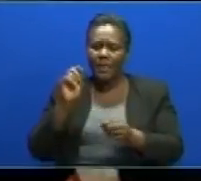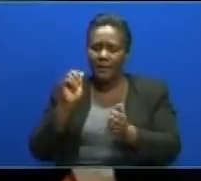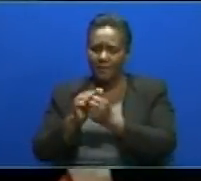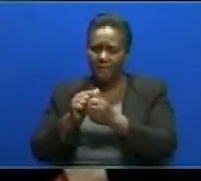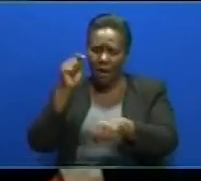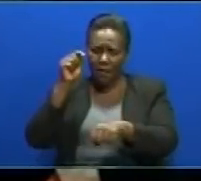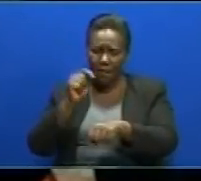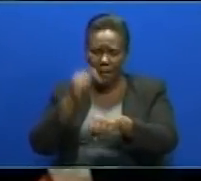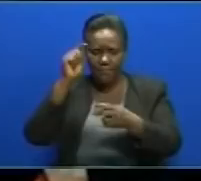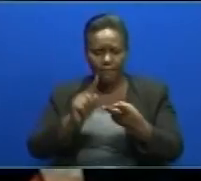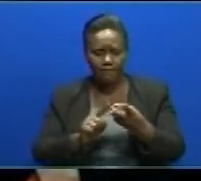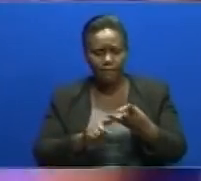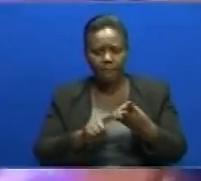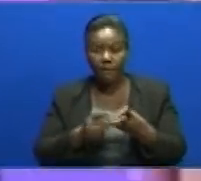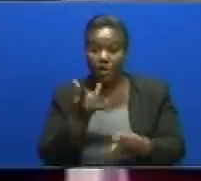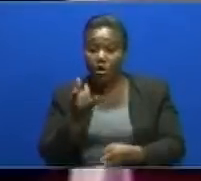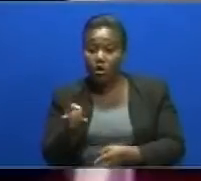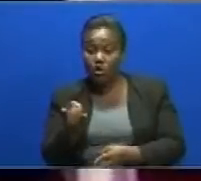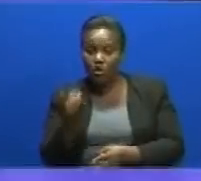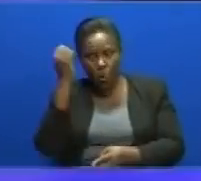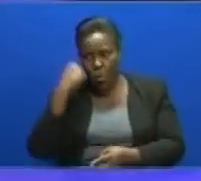kadhalika kushiriki ngono zembe.